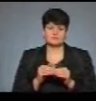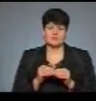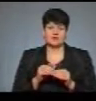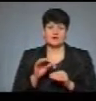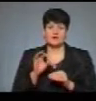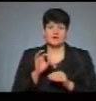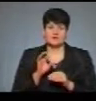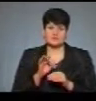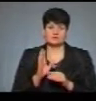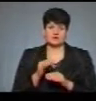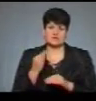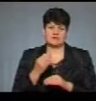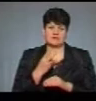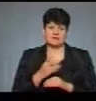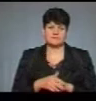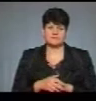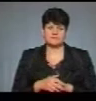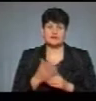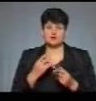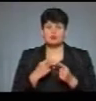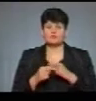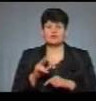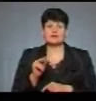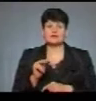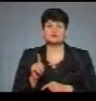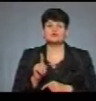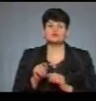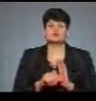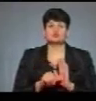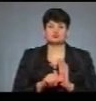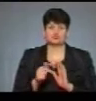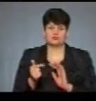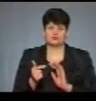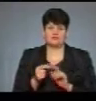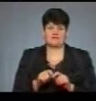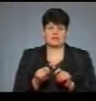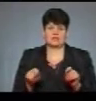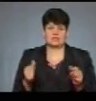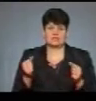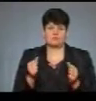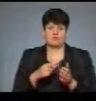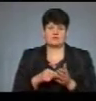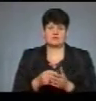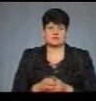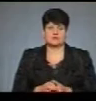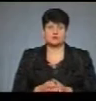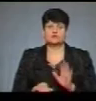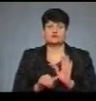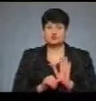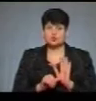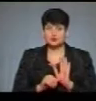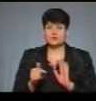Олександром буде досить цікаво виглядати. Якщо повернутися до дати, чому саме 6 грудня відкрили зимове містечко? 6